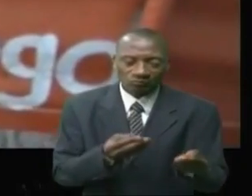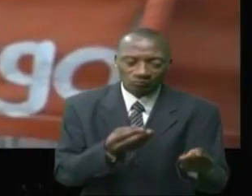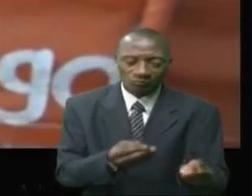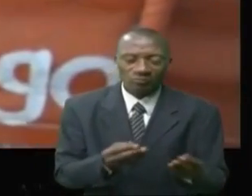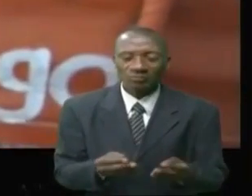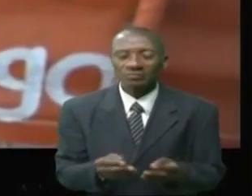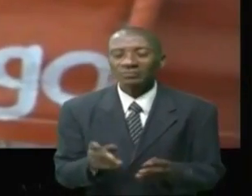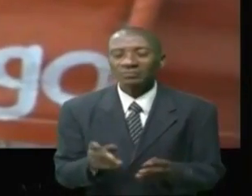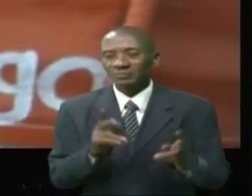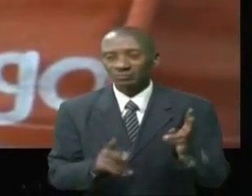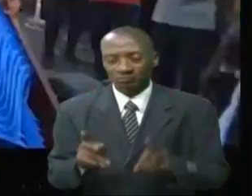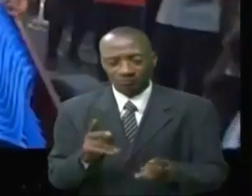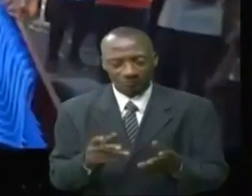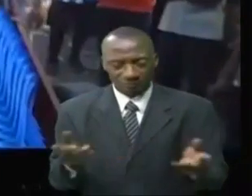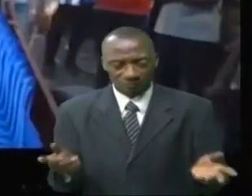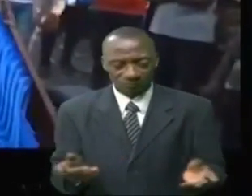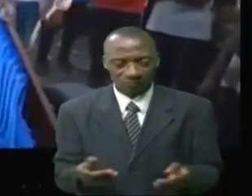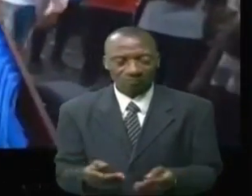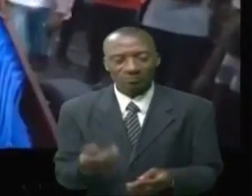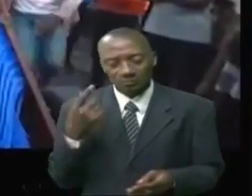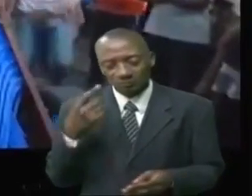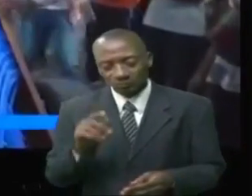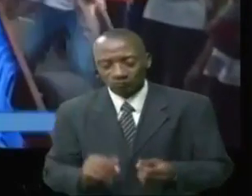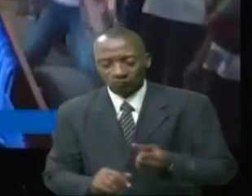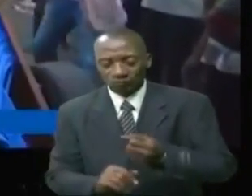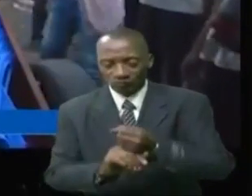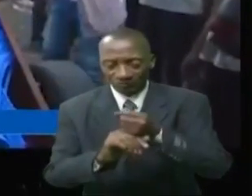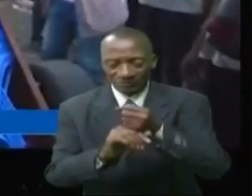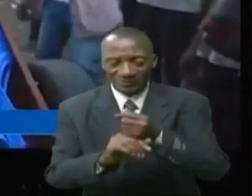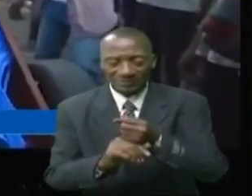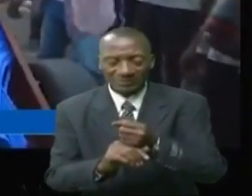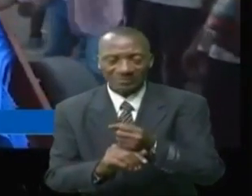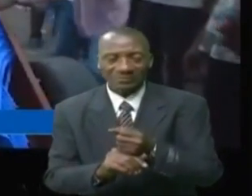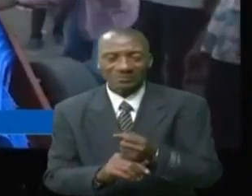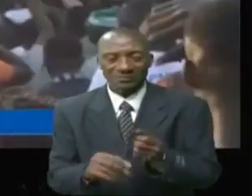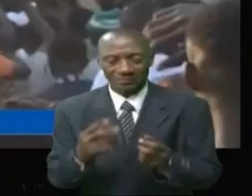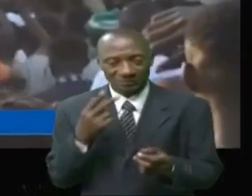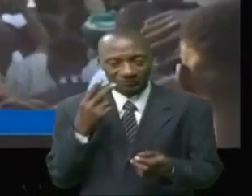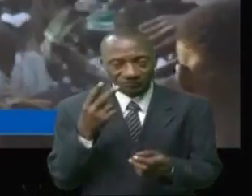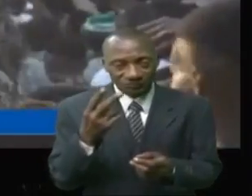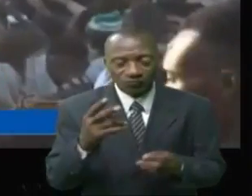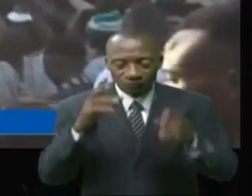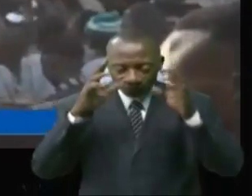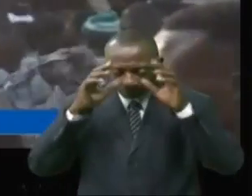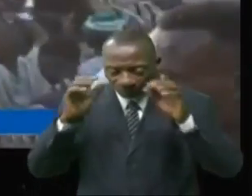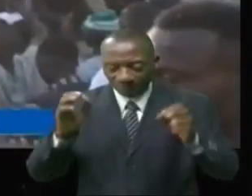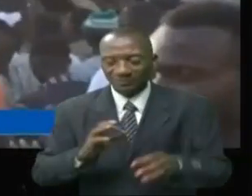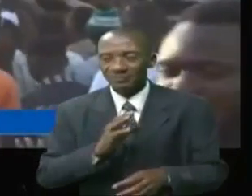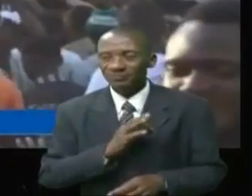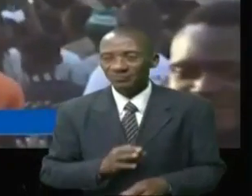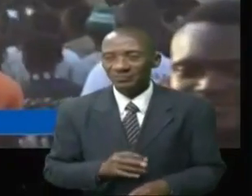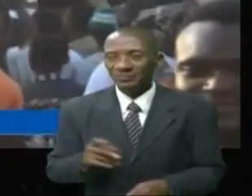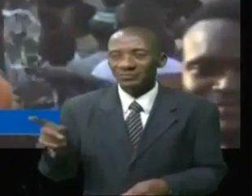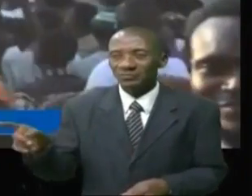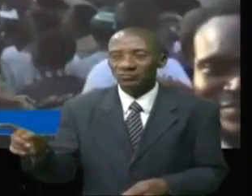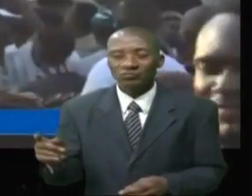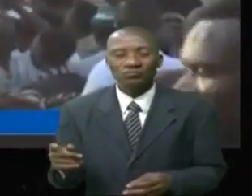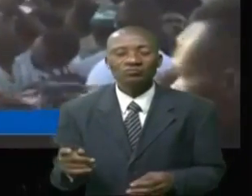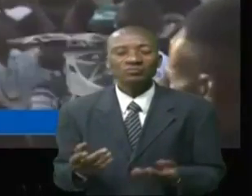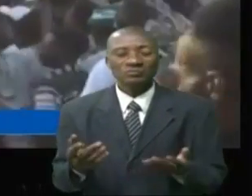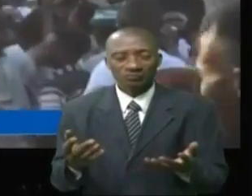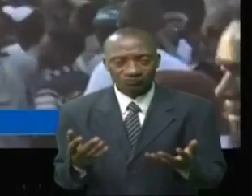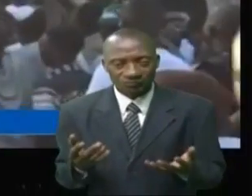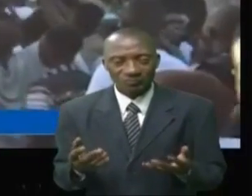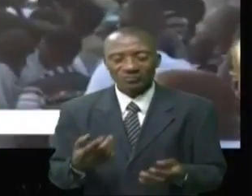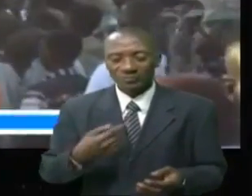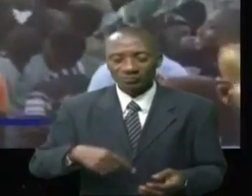l'État, Félix-Antoine Tshisekedi. Reste vigilant en luttant contre les antivaleurs et l'exhortation de leur hôte